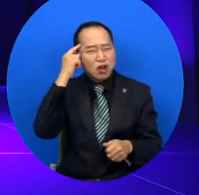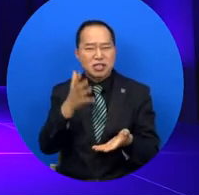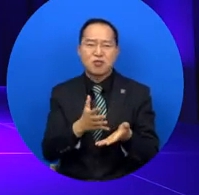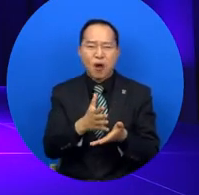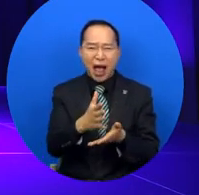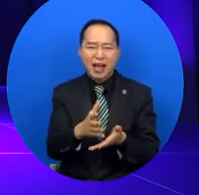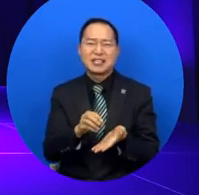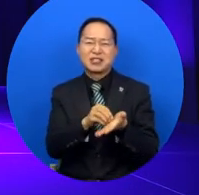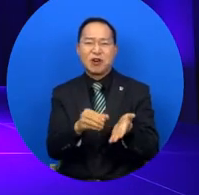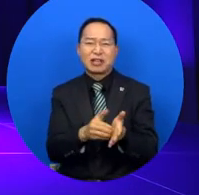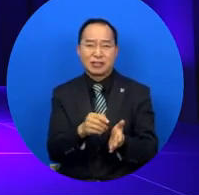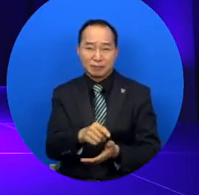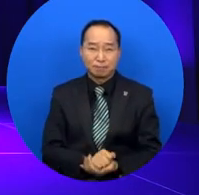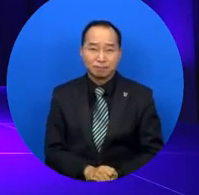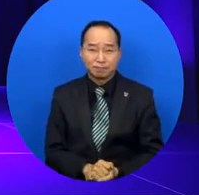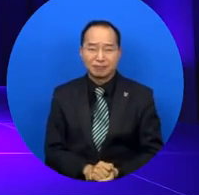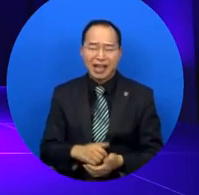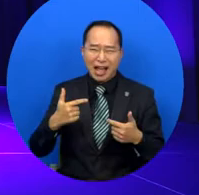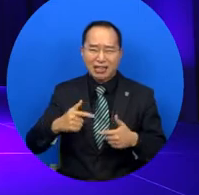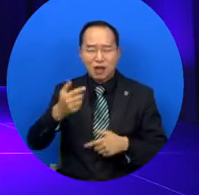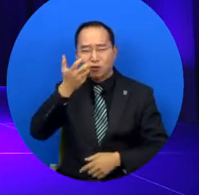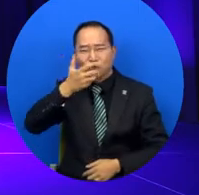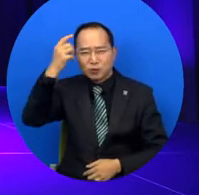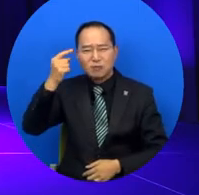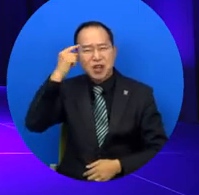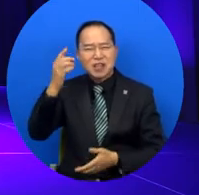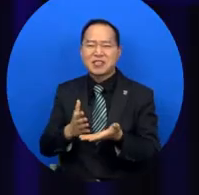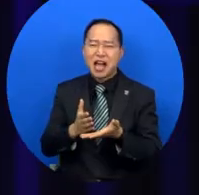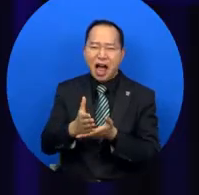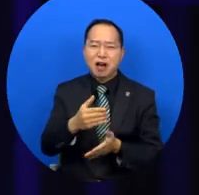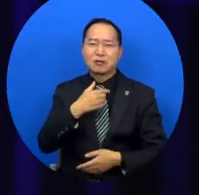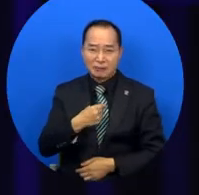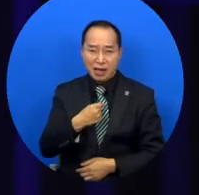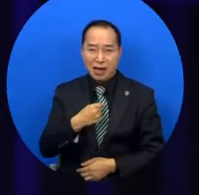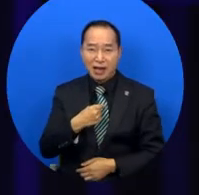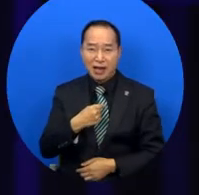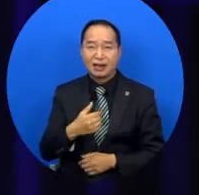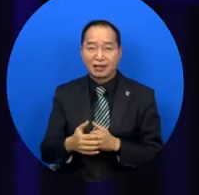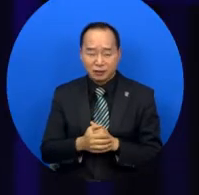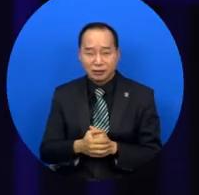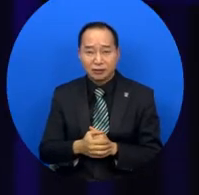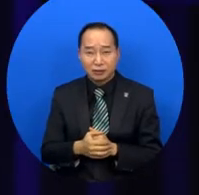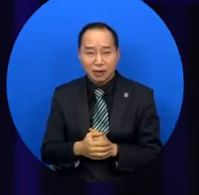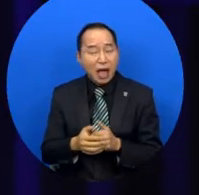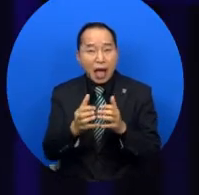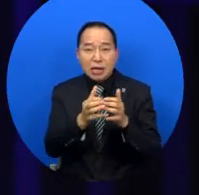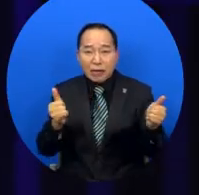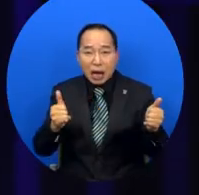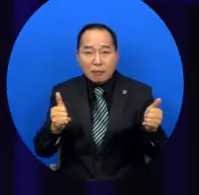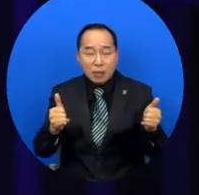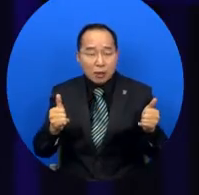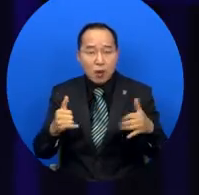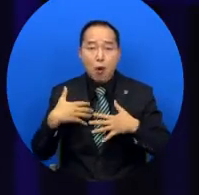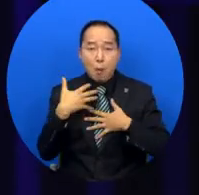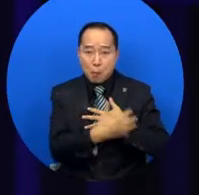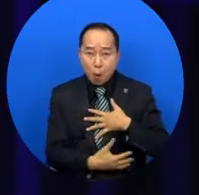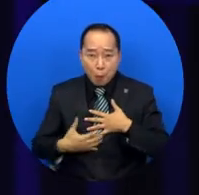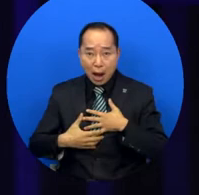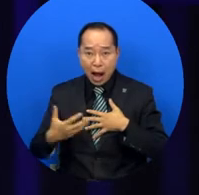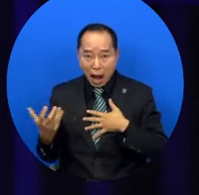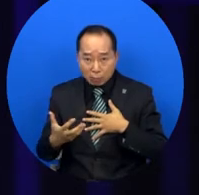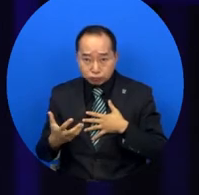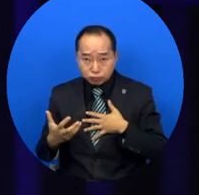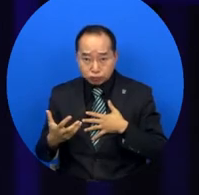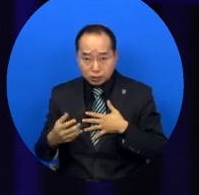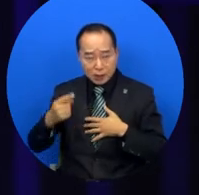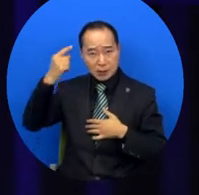정신과에 지원했어요. 저는 항상 정신과를 하고 싶었어요. 이게 저는 어떻게 생각하냐면 나도 직접 겪었지만 사람이